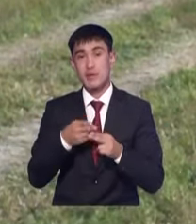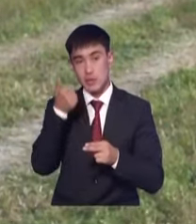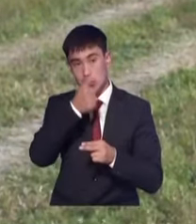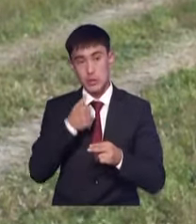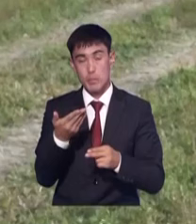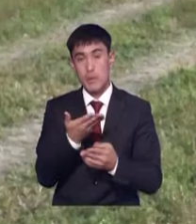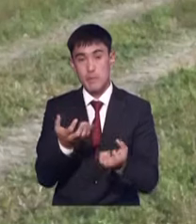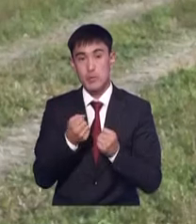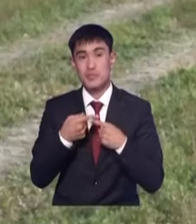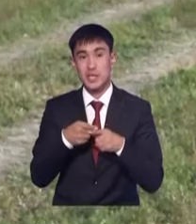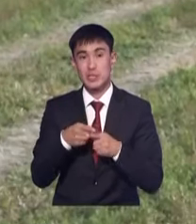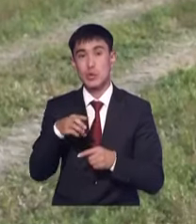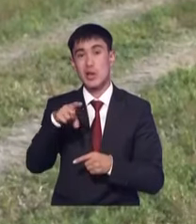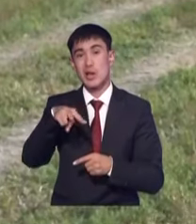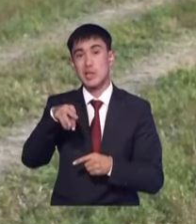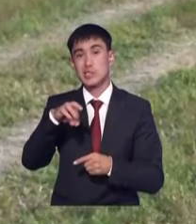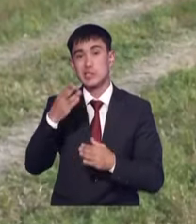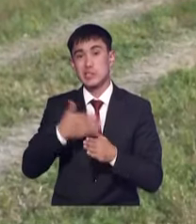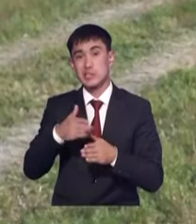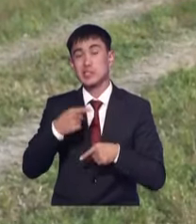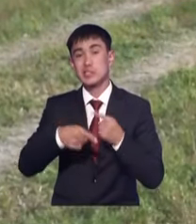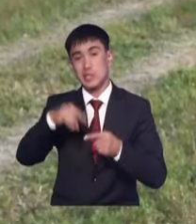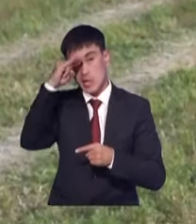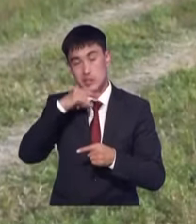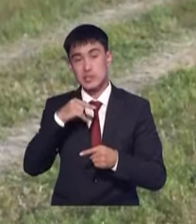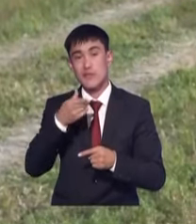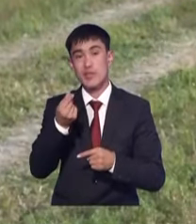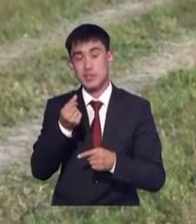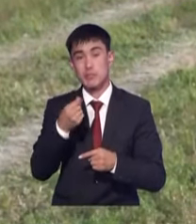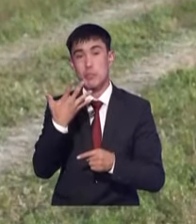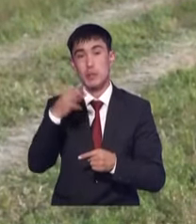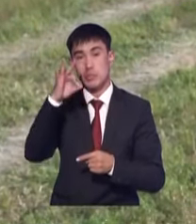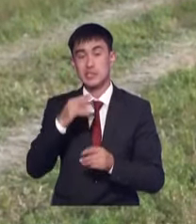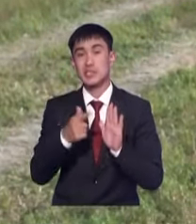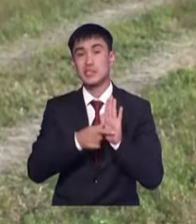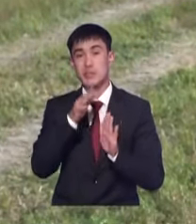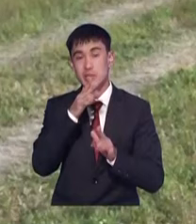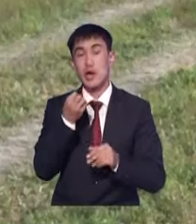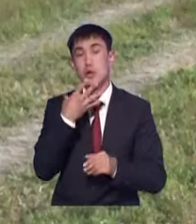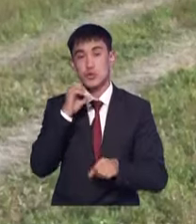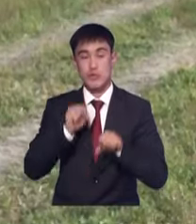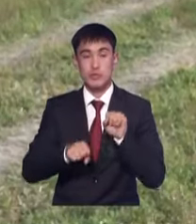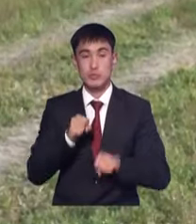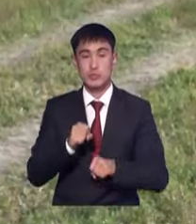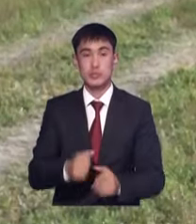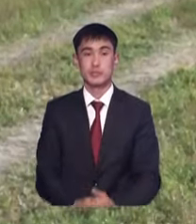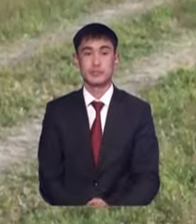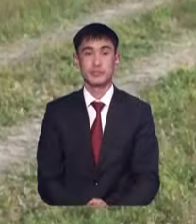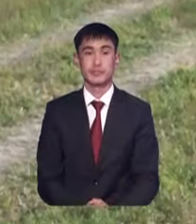году мы берем технику в лизинг через КазАгрофинанс под 5% на 7 лет. Это хорошая возможность для